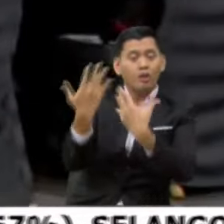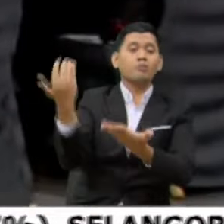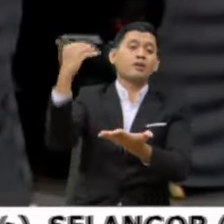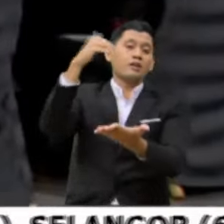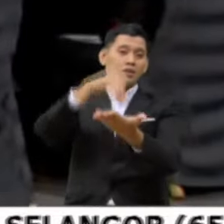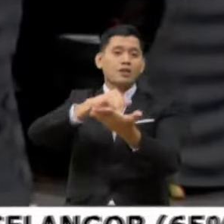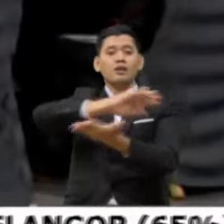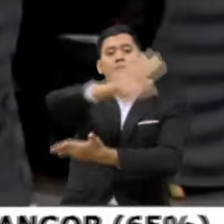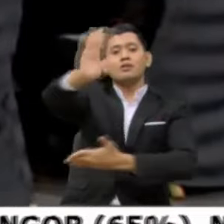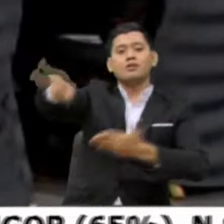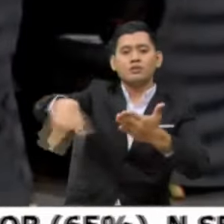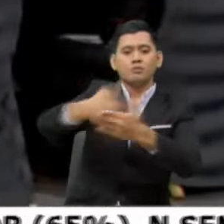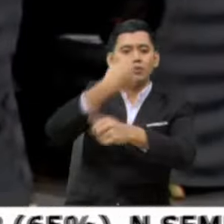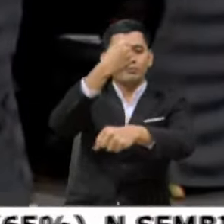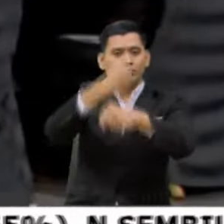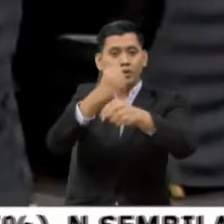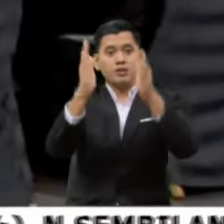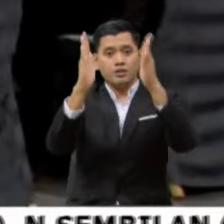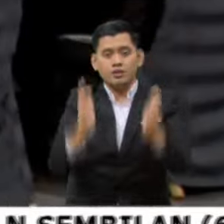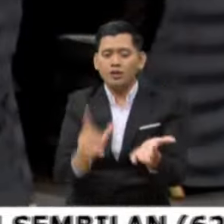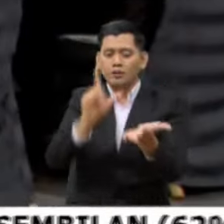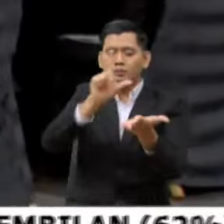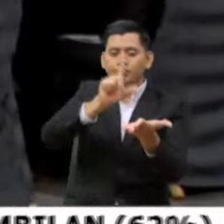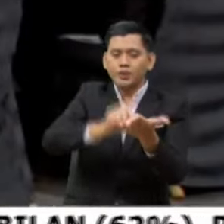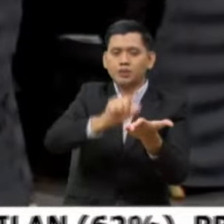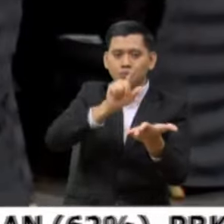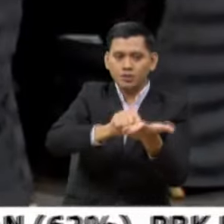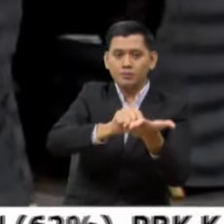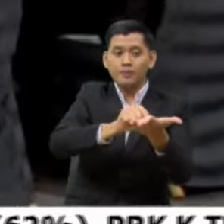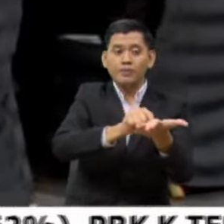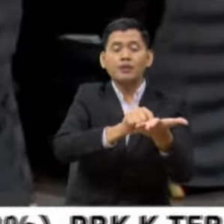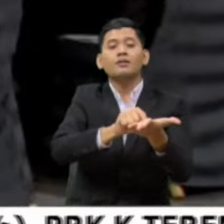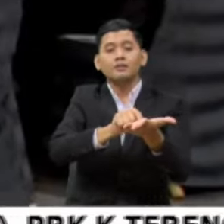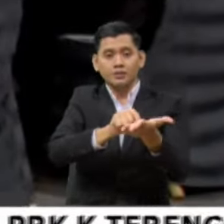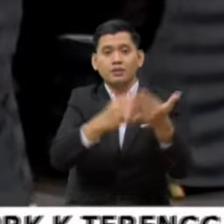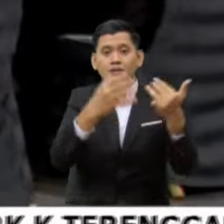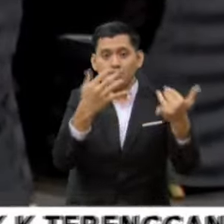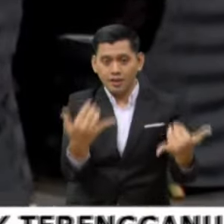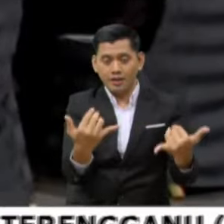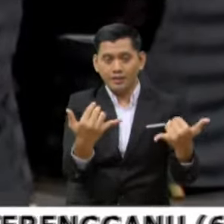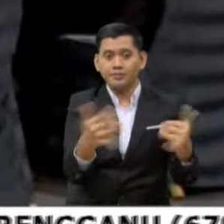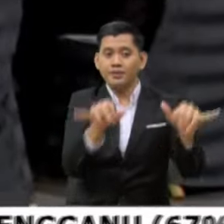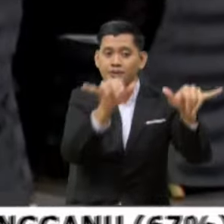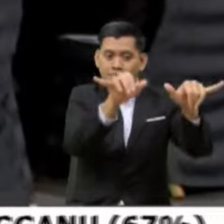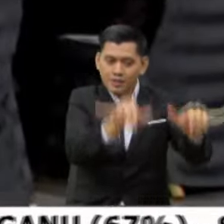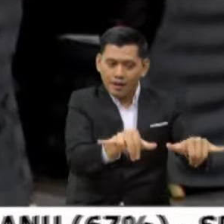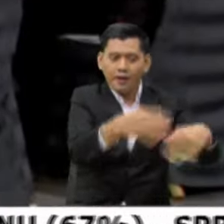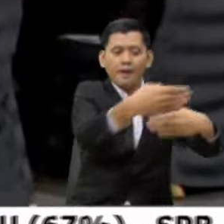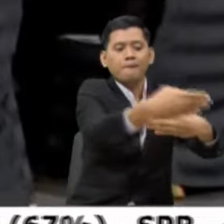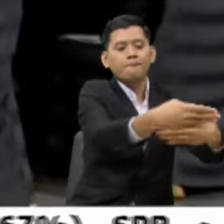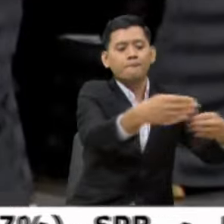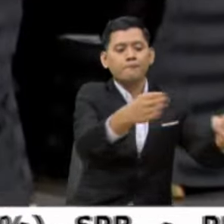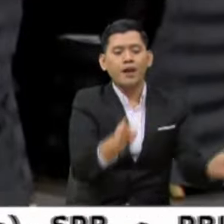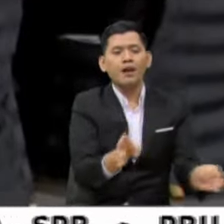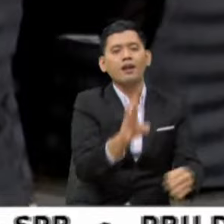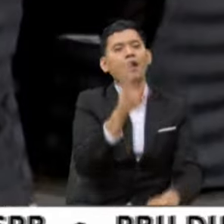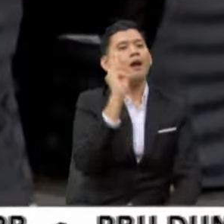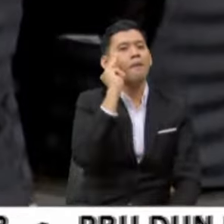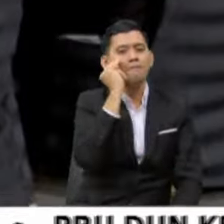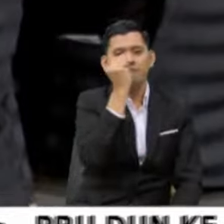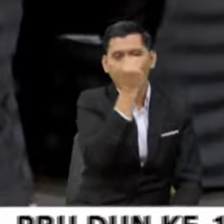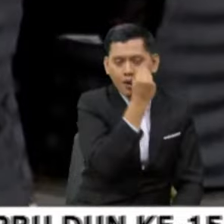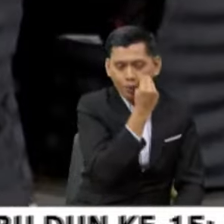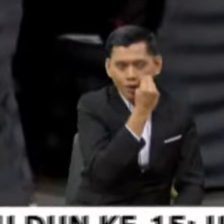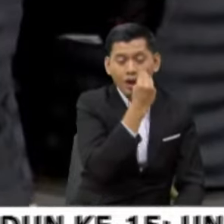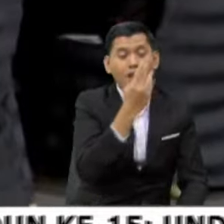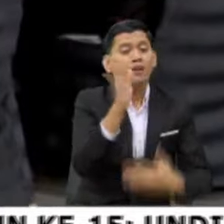semua petugas media sebenarnya ditempatkan di bilik mawar bagi memudahkan